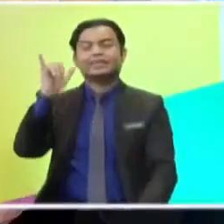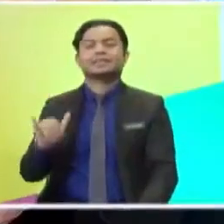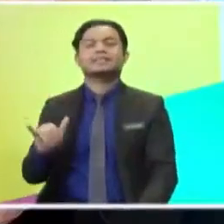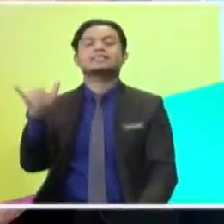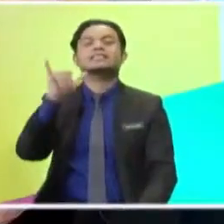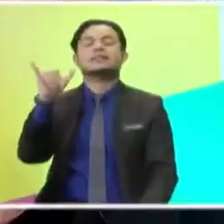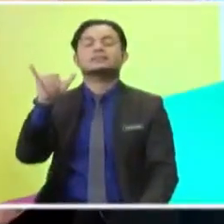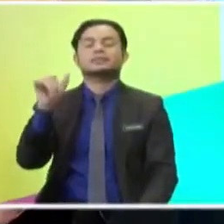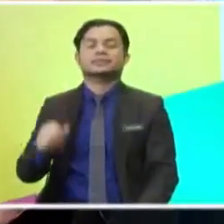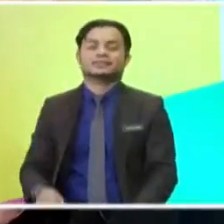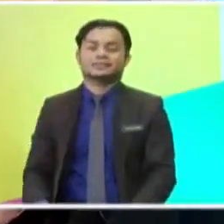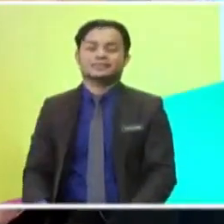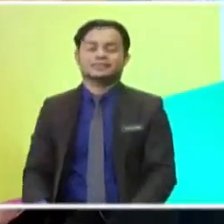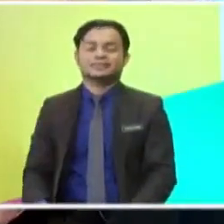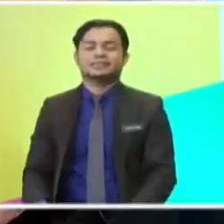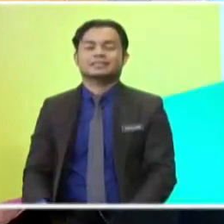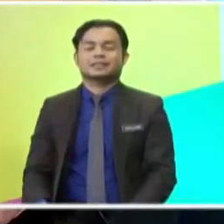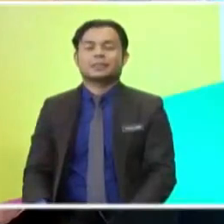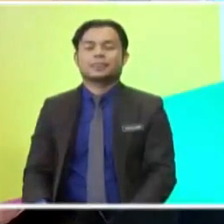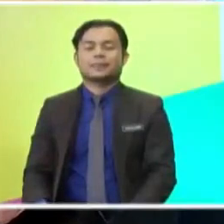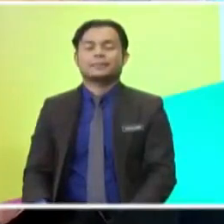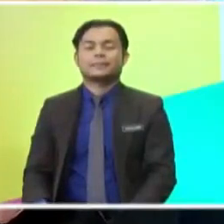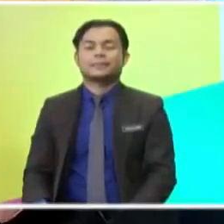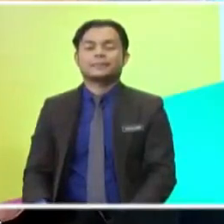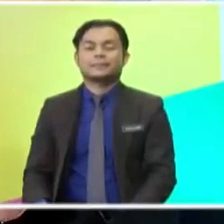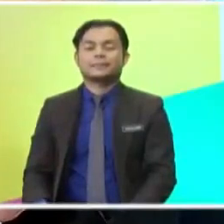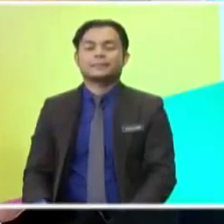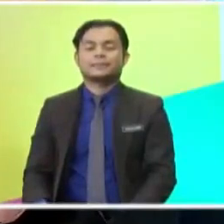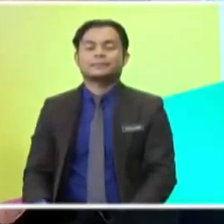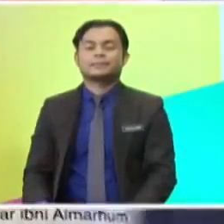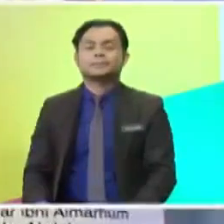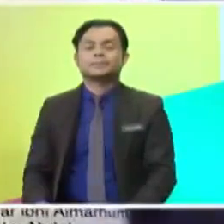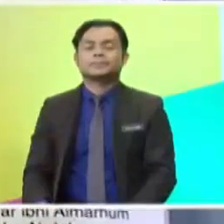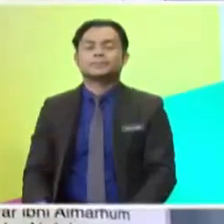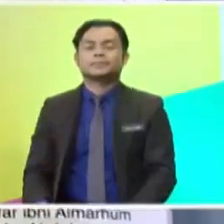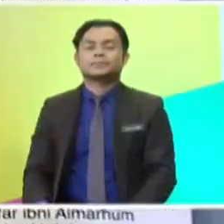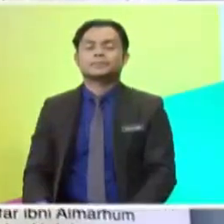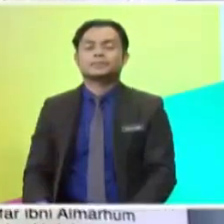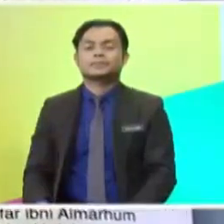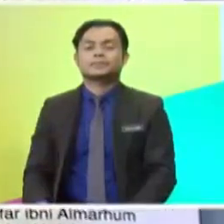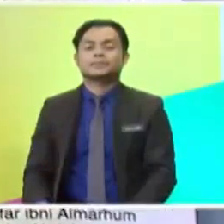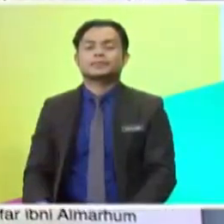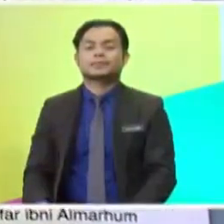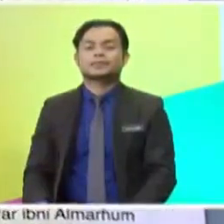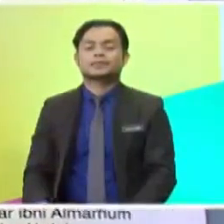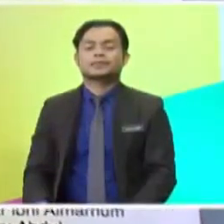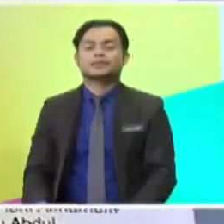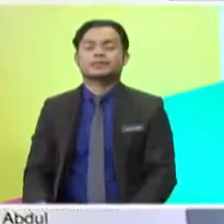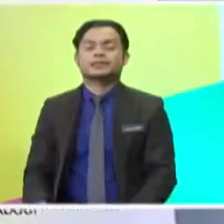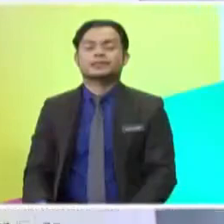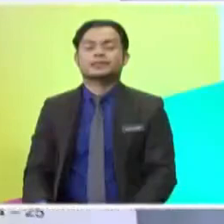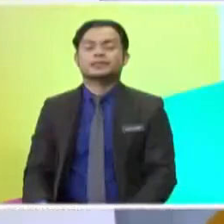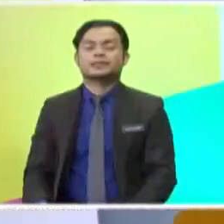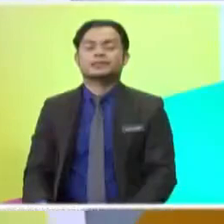Iaitu almarhum Sultan Abdul Halim Muazzam Shah ibni almarhum Sultan Badli Shah. Ya, ya betul. Kita tengok yang ke-14. Sama.